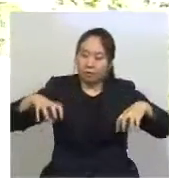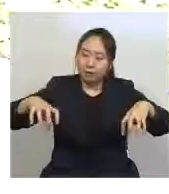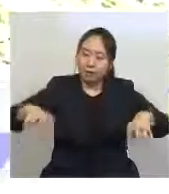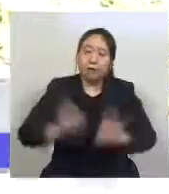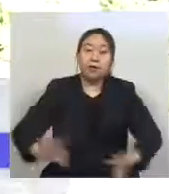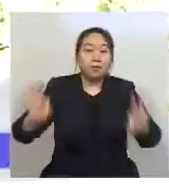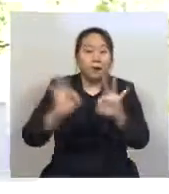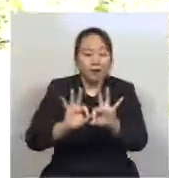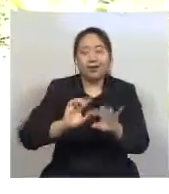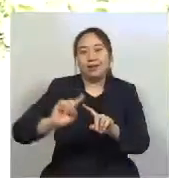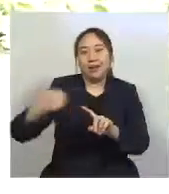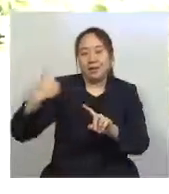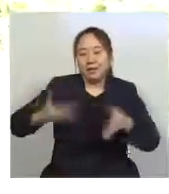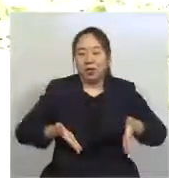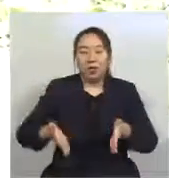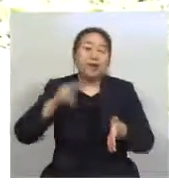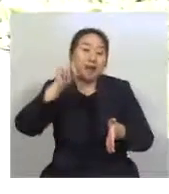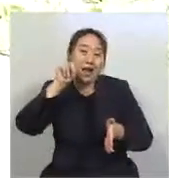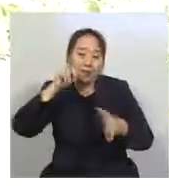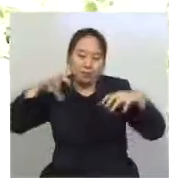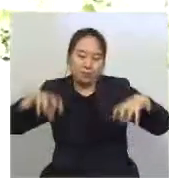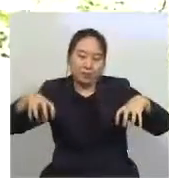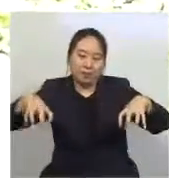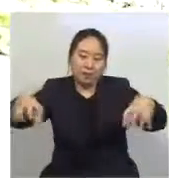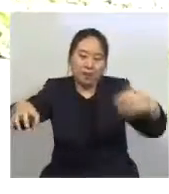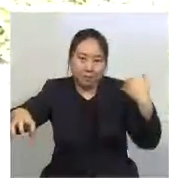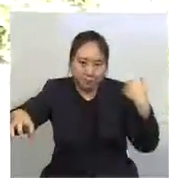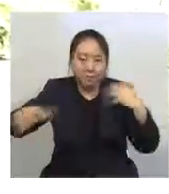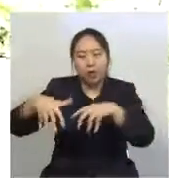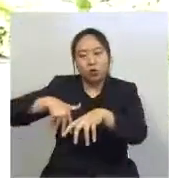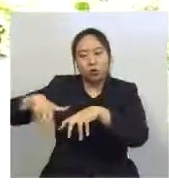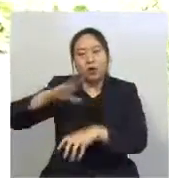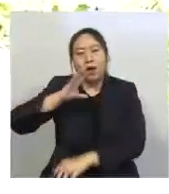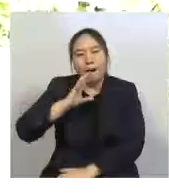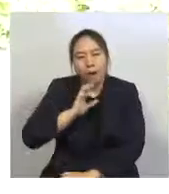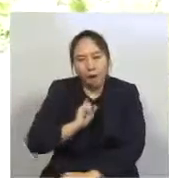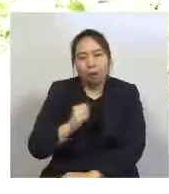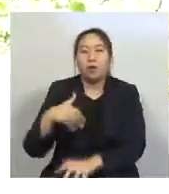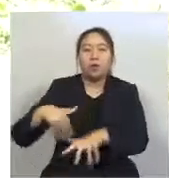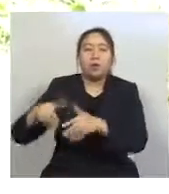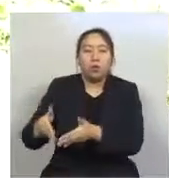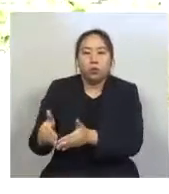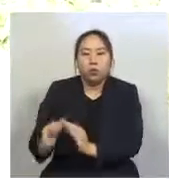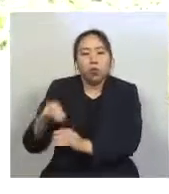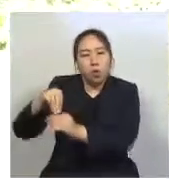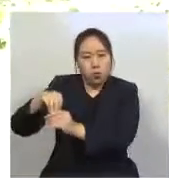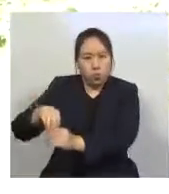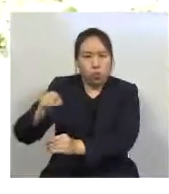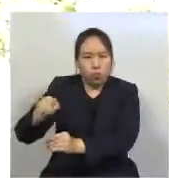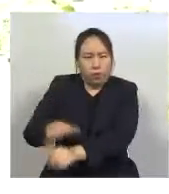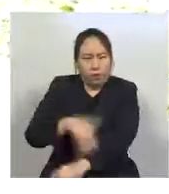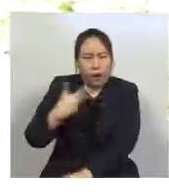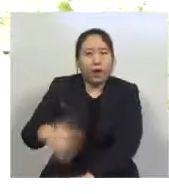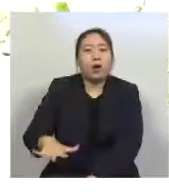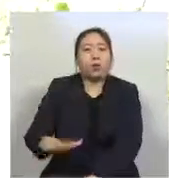ากมายตลอดริมสองฝั่งแม่น้ำเจ้าพระยาครับรวมถึงชุมชนเก่าแก่นะครับที่มีประชาชนนั้นอาศัยตั้งรกรากแล้วก็อยู่กันอย่างยาวนาน